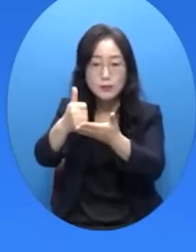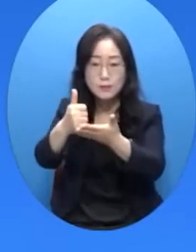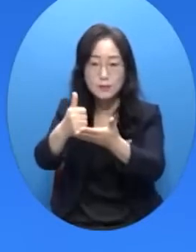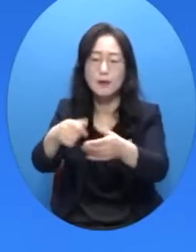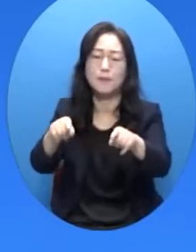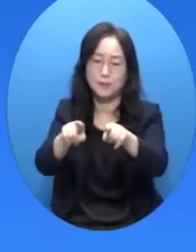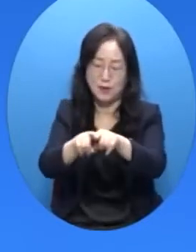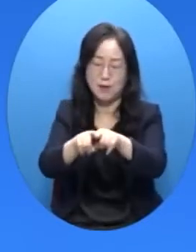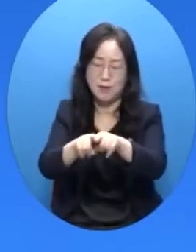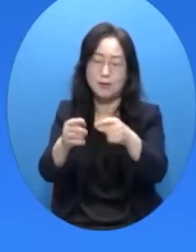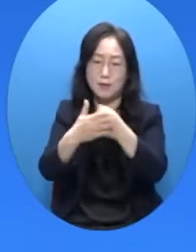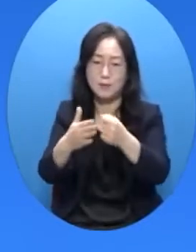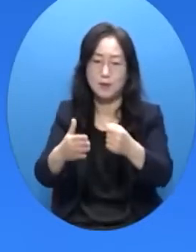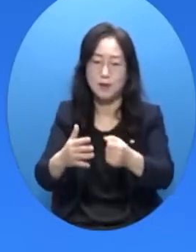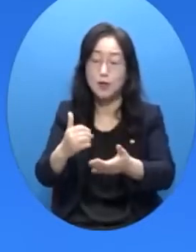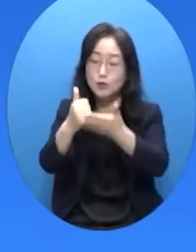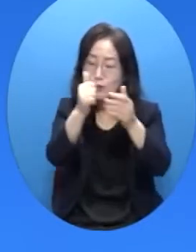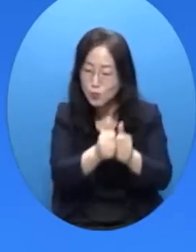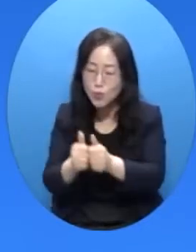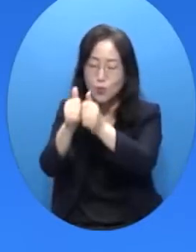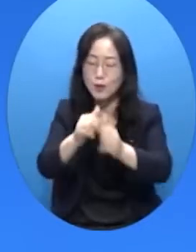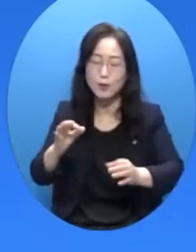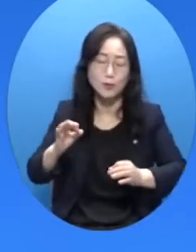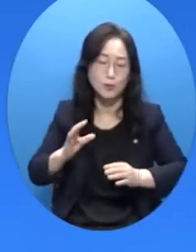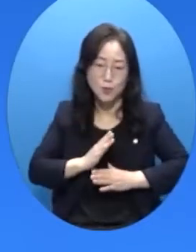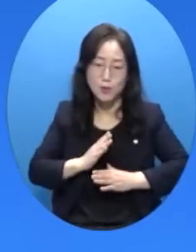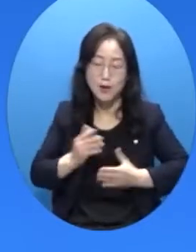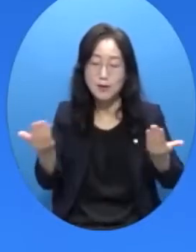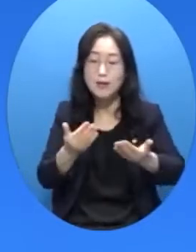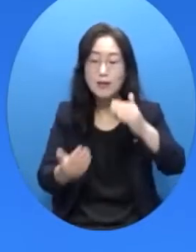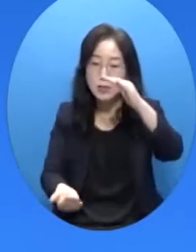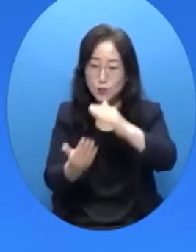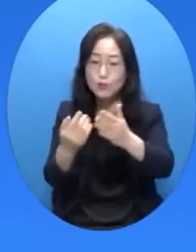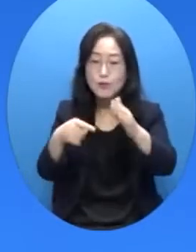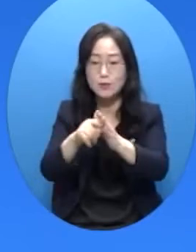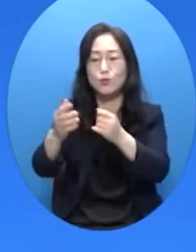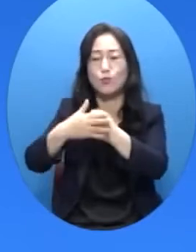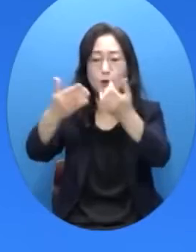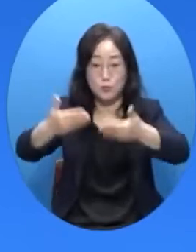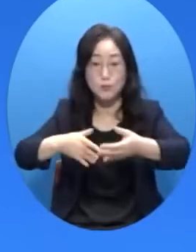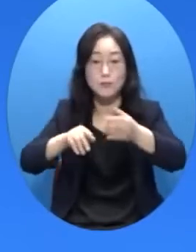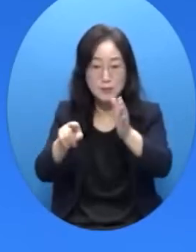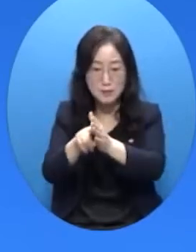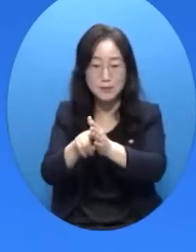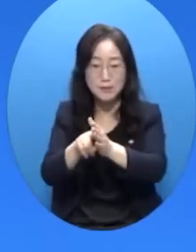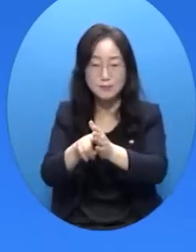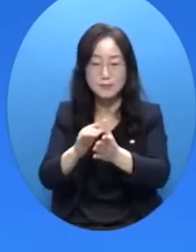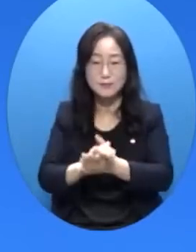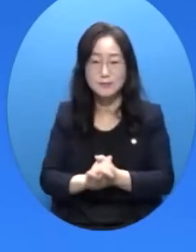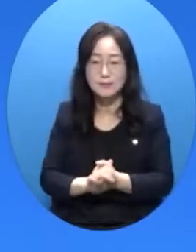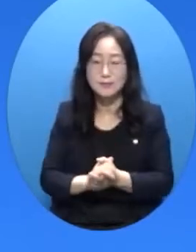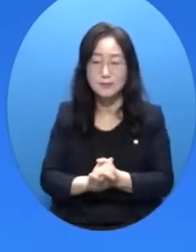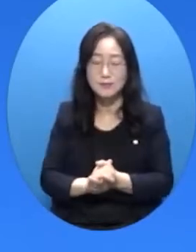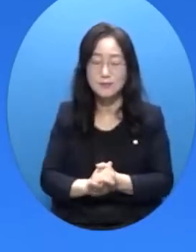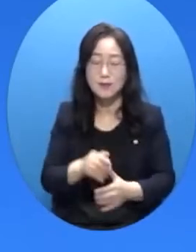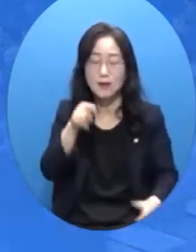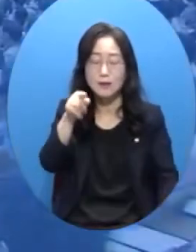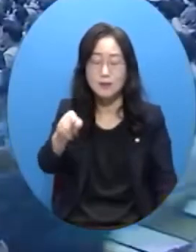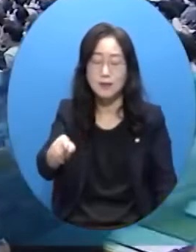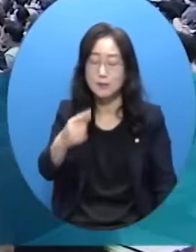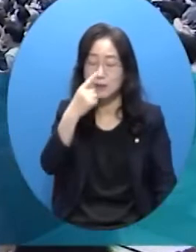만일 우리가 서로 사랑하면 하나님이 우리 안에 거하시고 그의 사랑이 우리 안에 온전히 이루어지느니라.